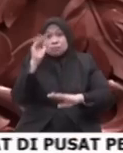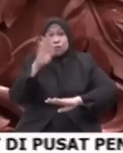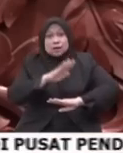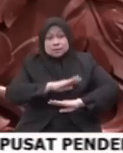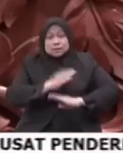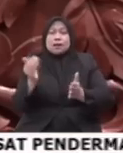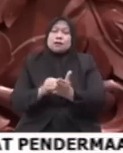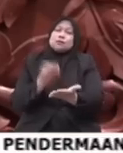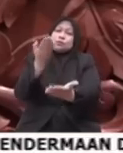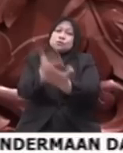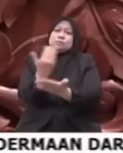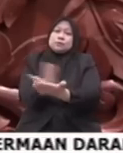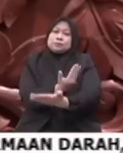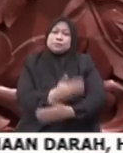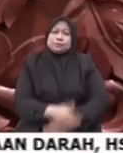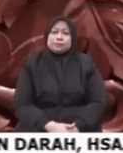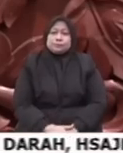silabuah lagi